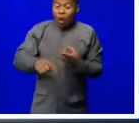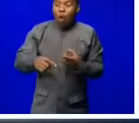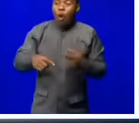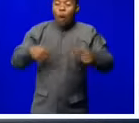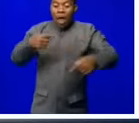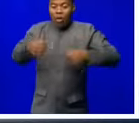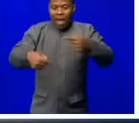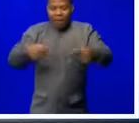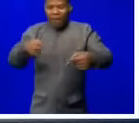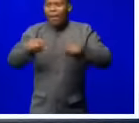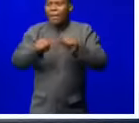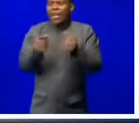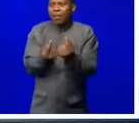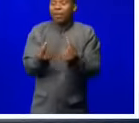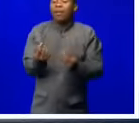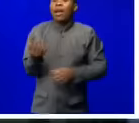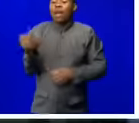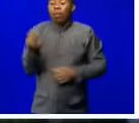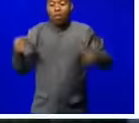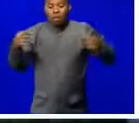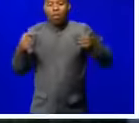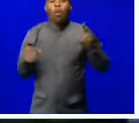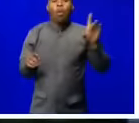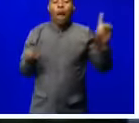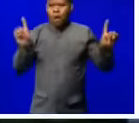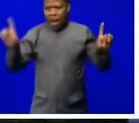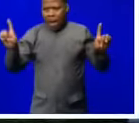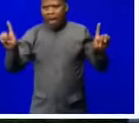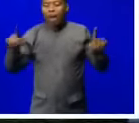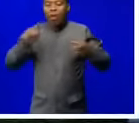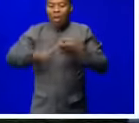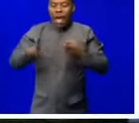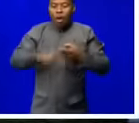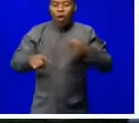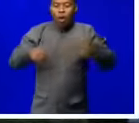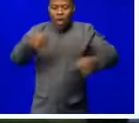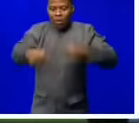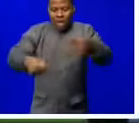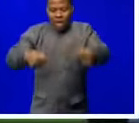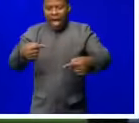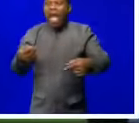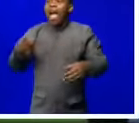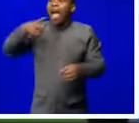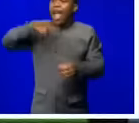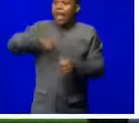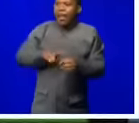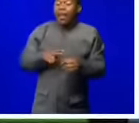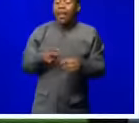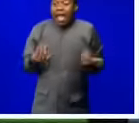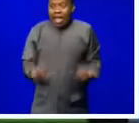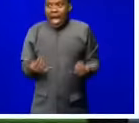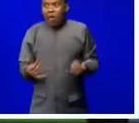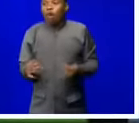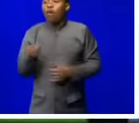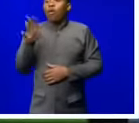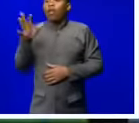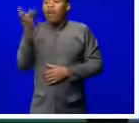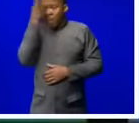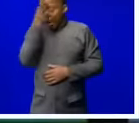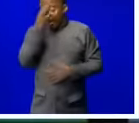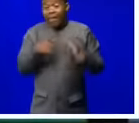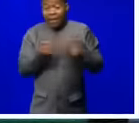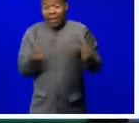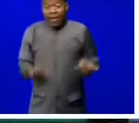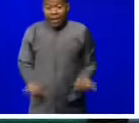Stadium lapho khona lamacembu sabambene ngeligolinye kulinye kanzi ke lomdlalo loyo njengoba ngisho ukuthi usekhefini lokusikhuluma